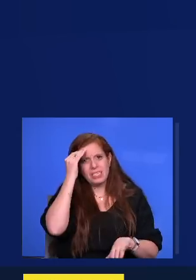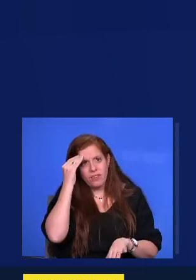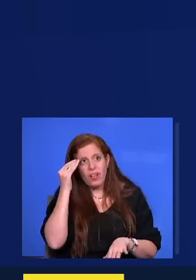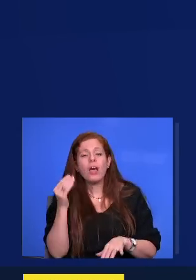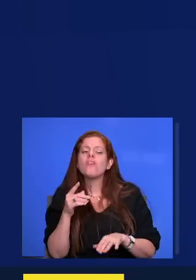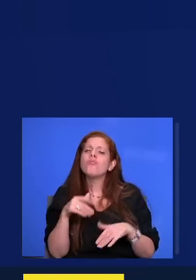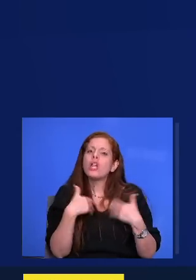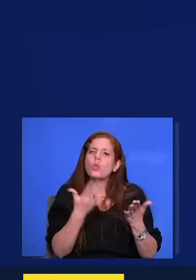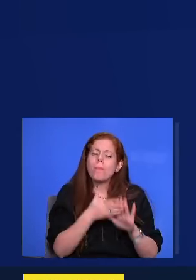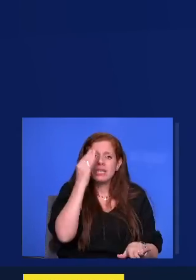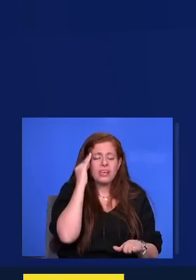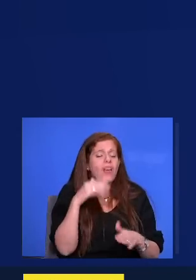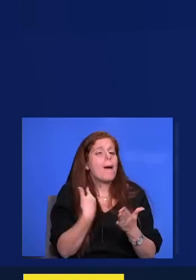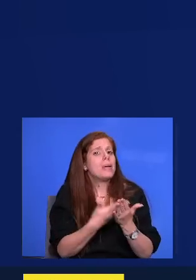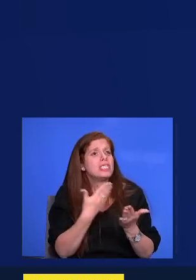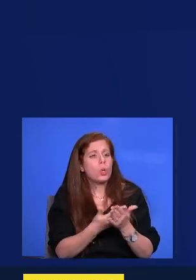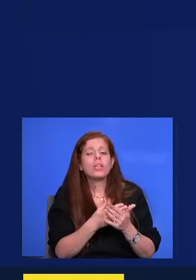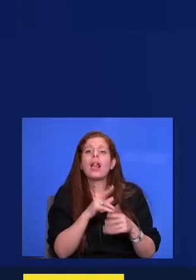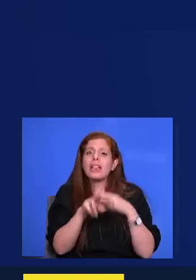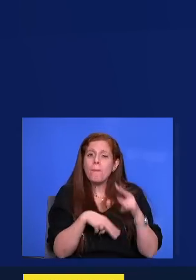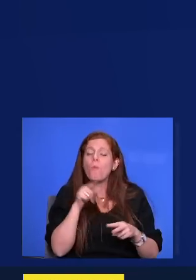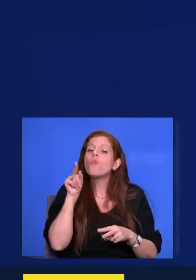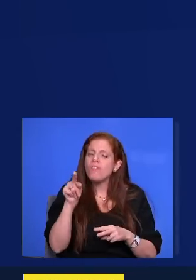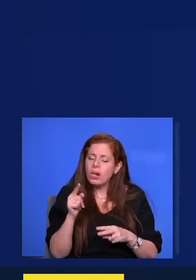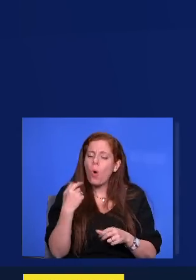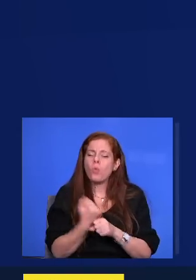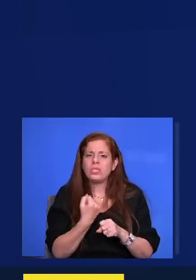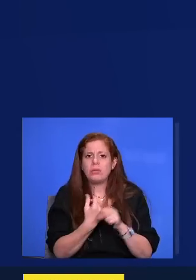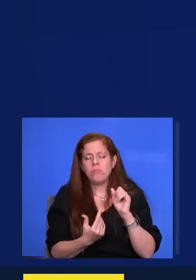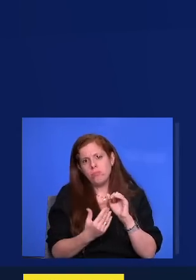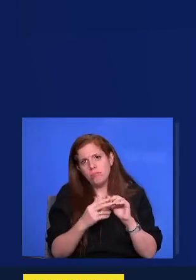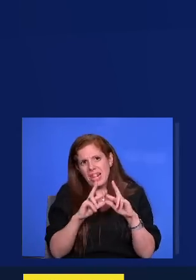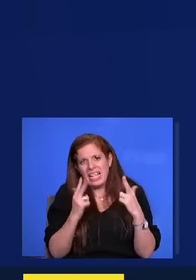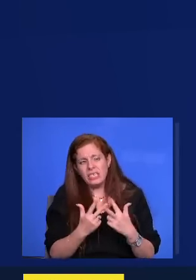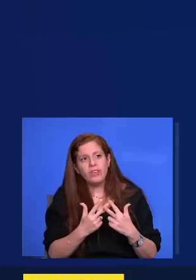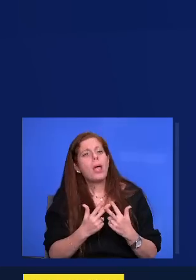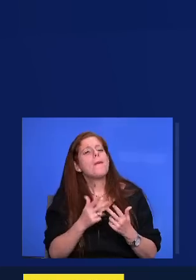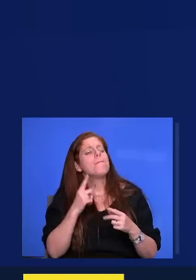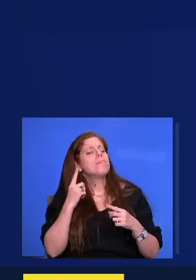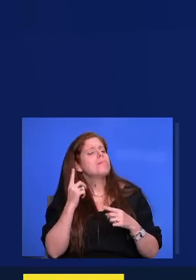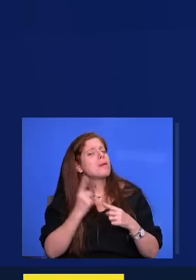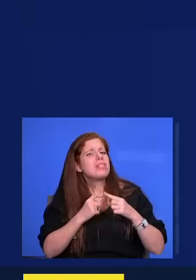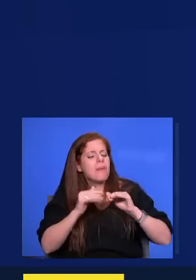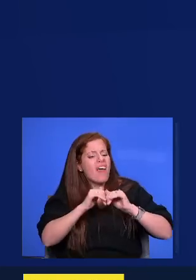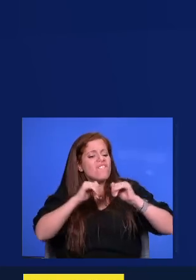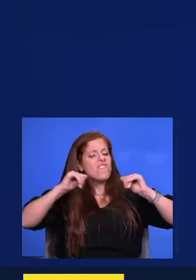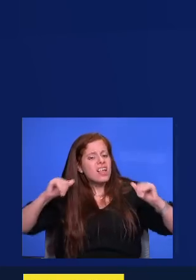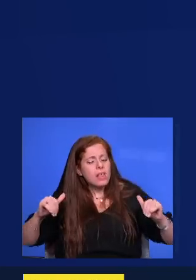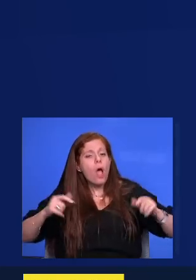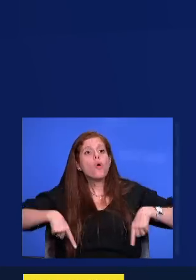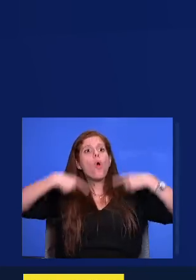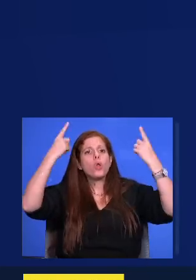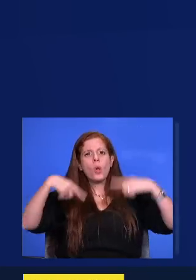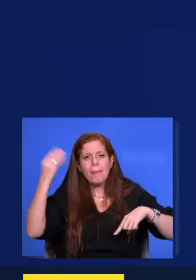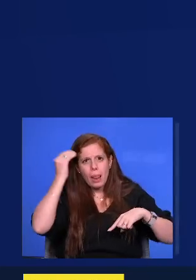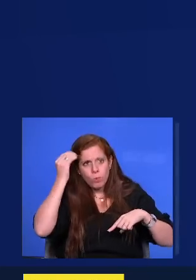המלצות להמשך הטיפול, ואלו מיושמות על ידי הצוות בהתאם. בית הספר מקפיד על הפרדה מוחלטת בין התלמידים לכל אורך יום הלימודים,